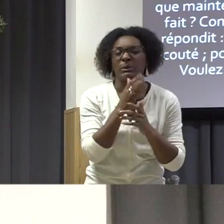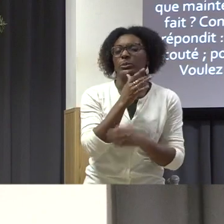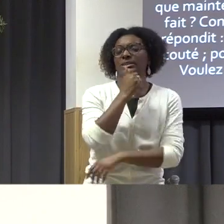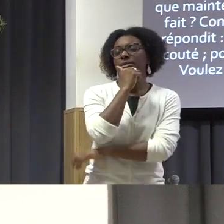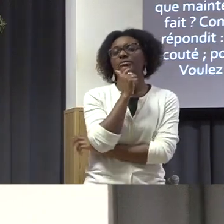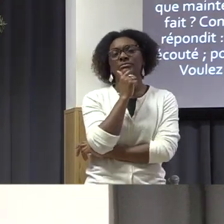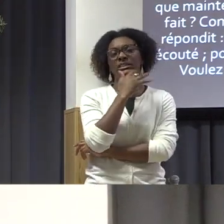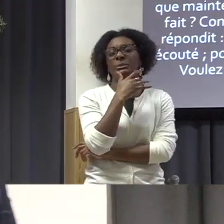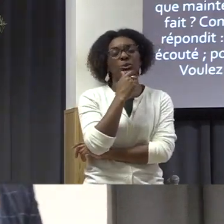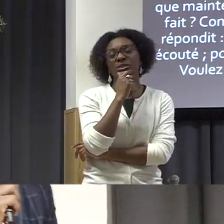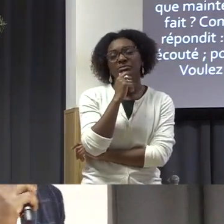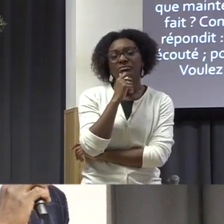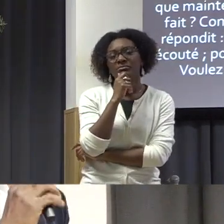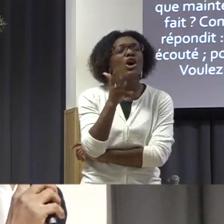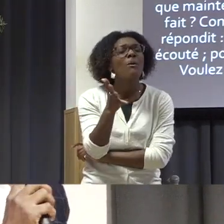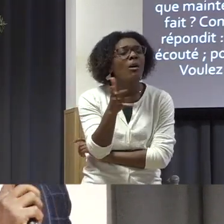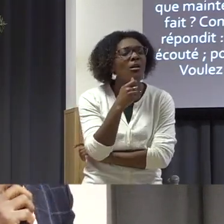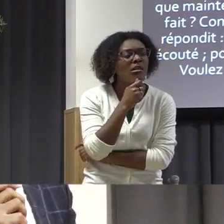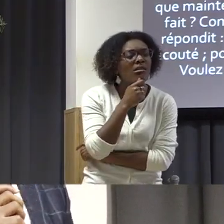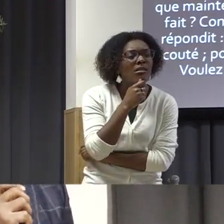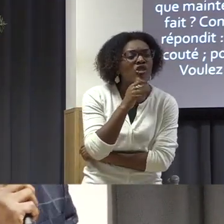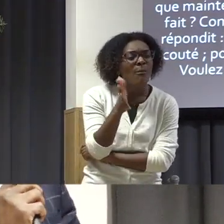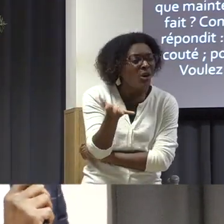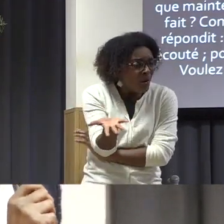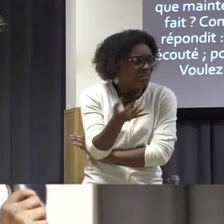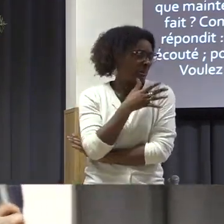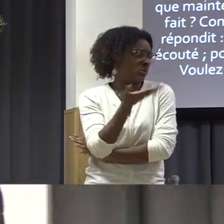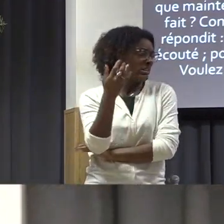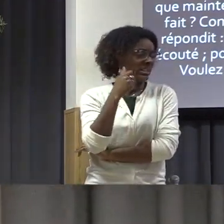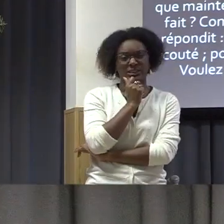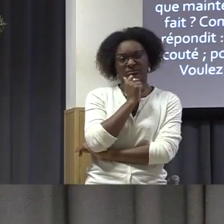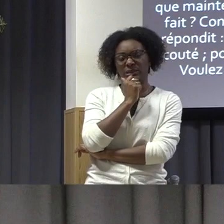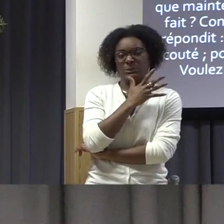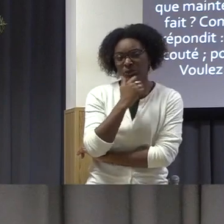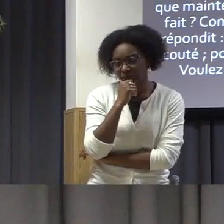il ya un truc il a fait un truc